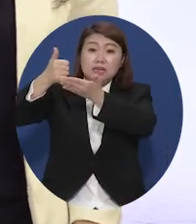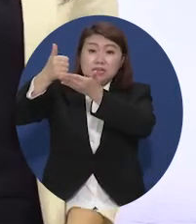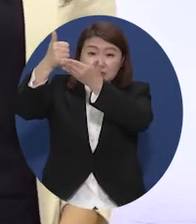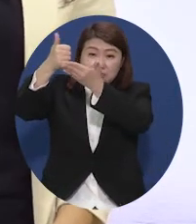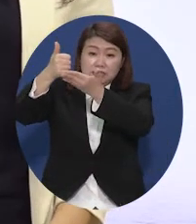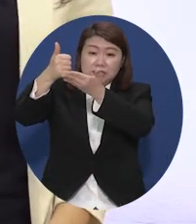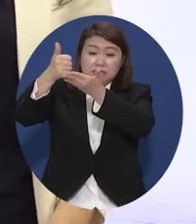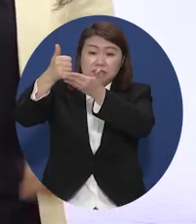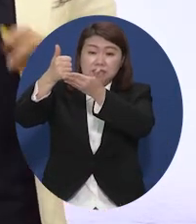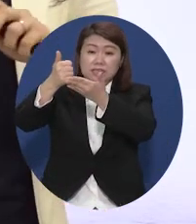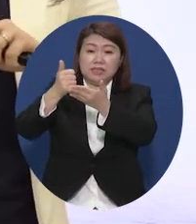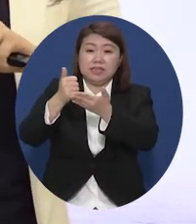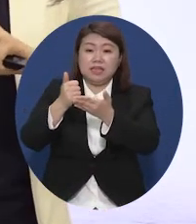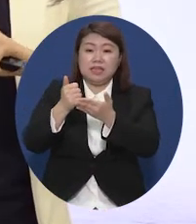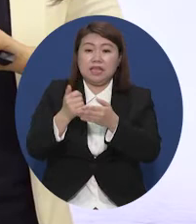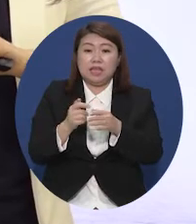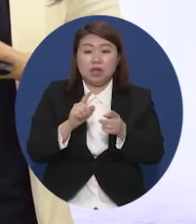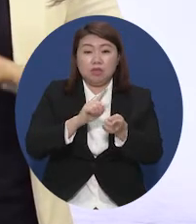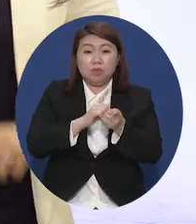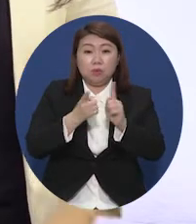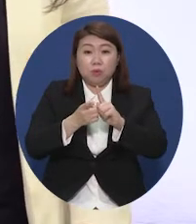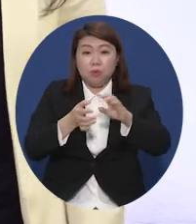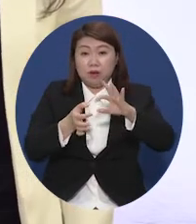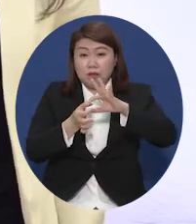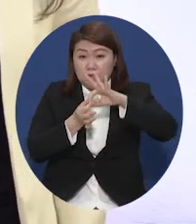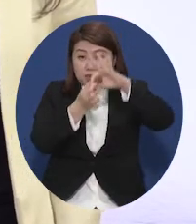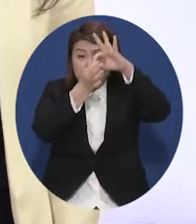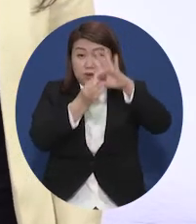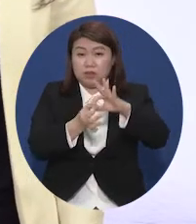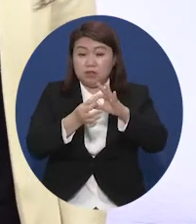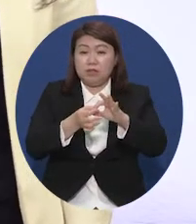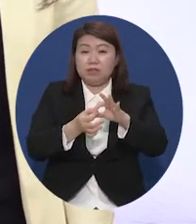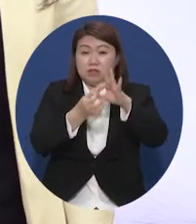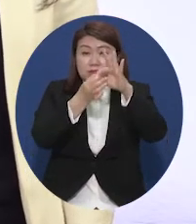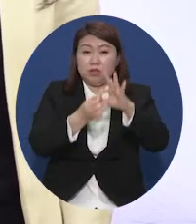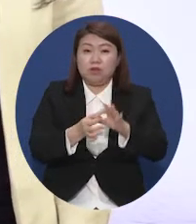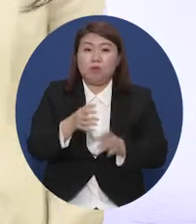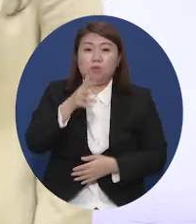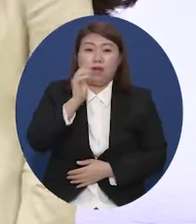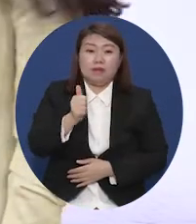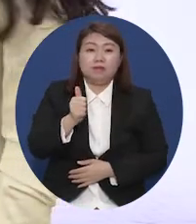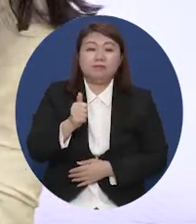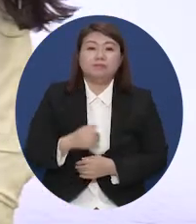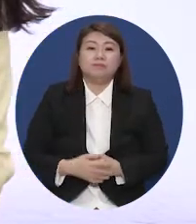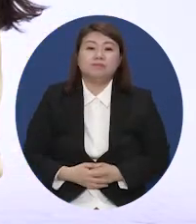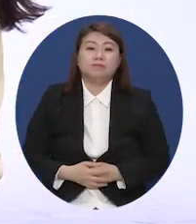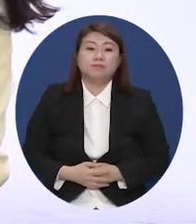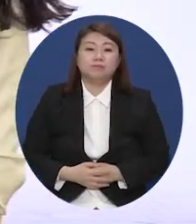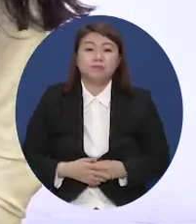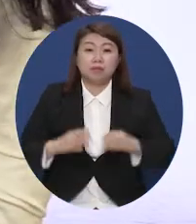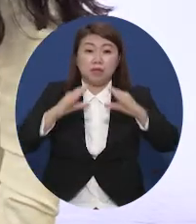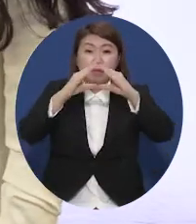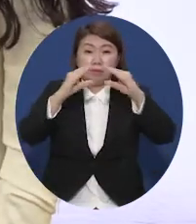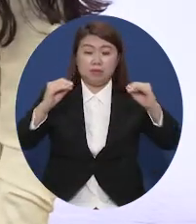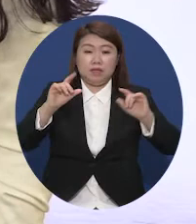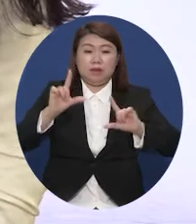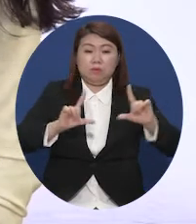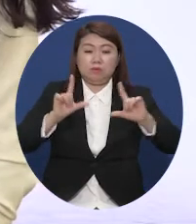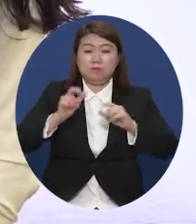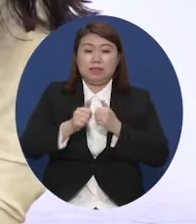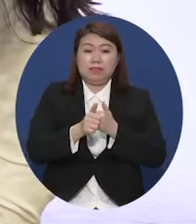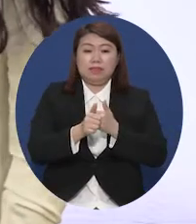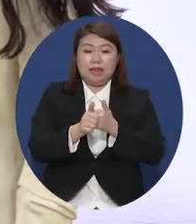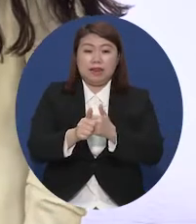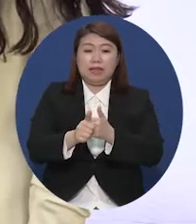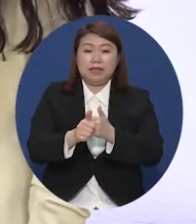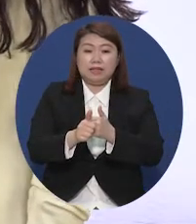있었습니다 신과 인간 세계의 매개자로서의 왕을 인식했던 거죠 지금 피라미드의 형태에 따라서